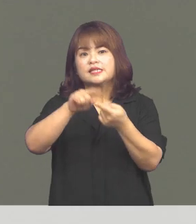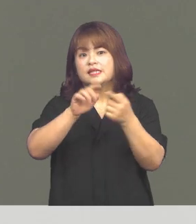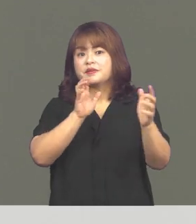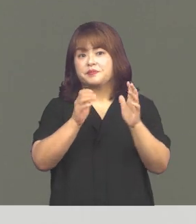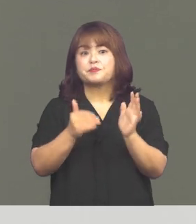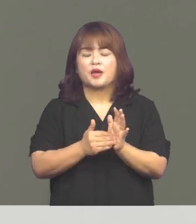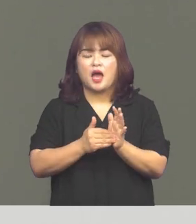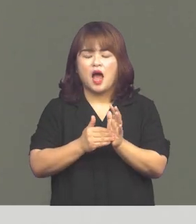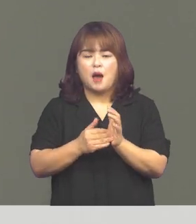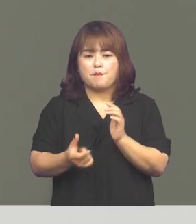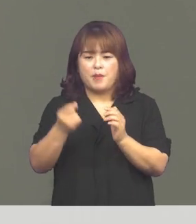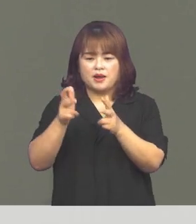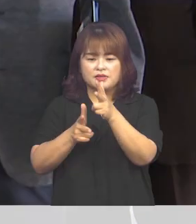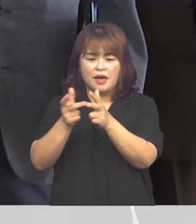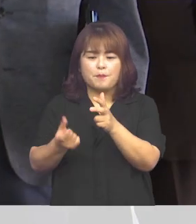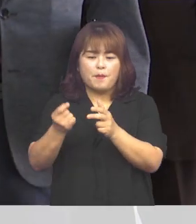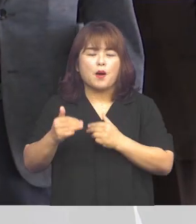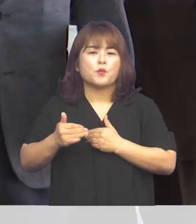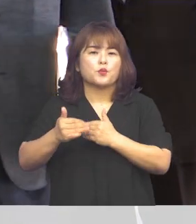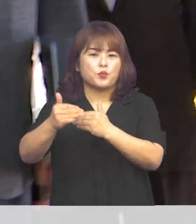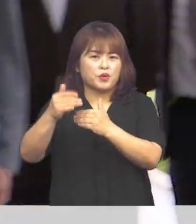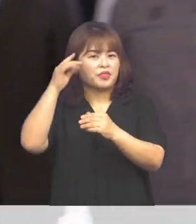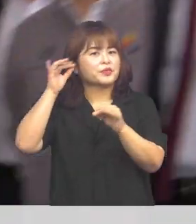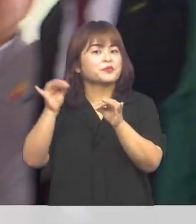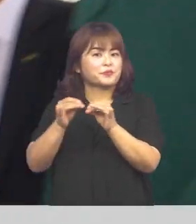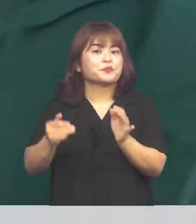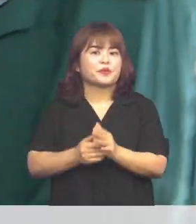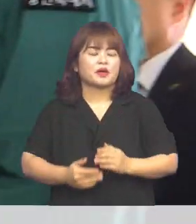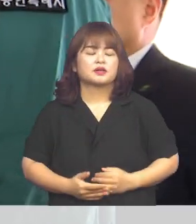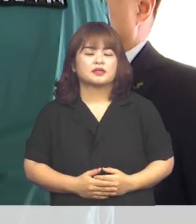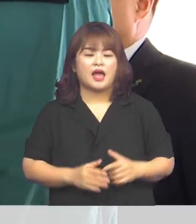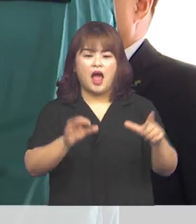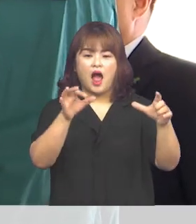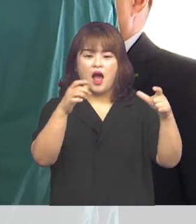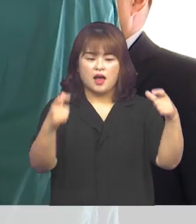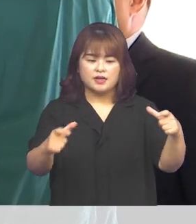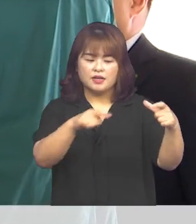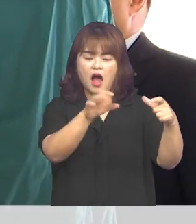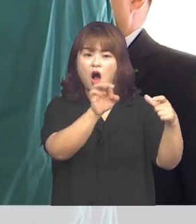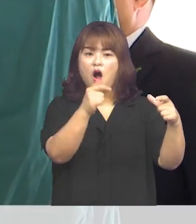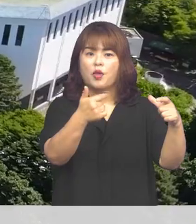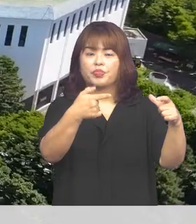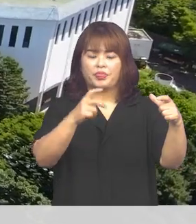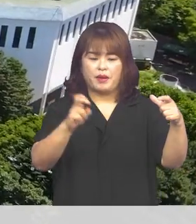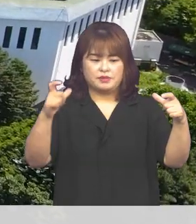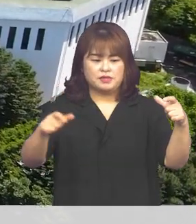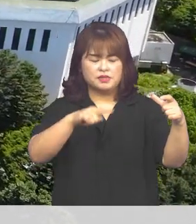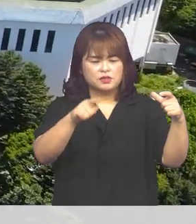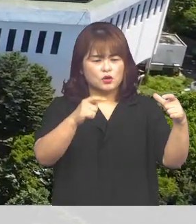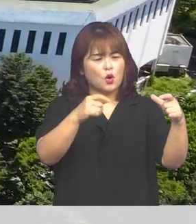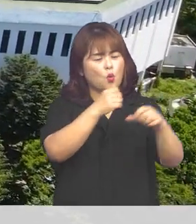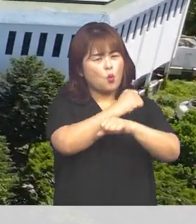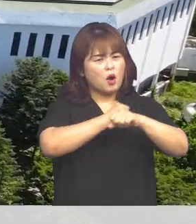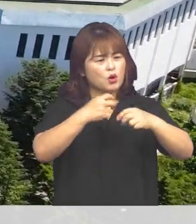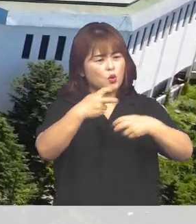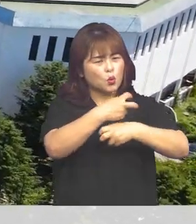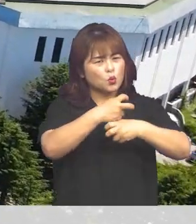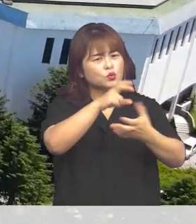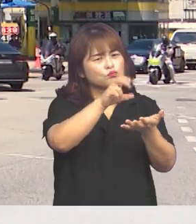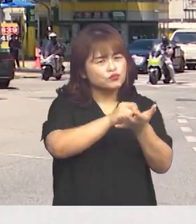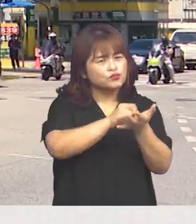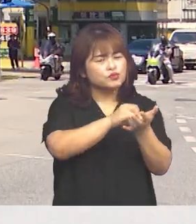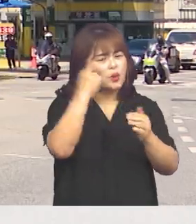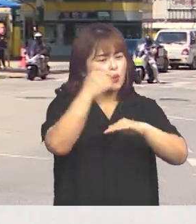진행하는 문제를 논의하고 사업에 속도를 내자는 의견에 동의했습니다. 언남지구는 광역교통 대책 미수립과